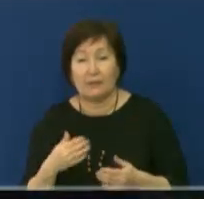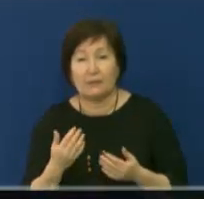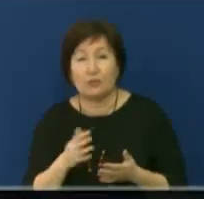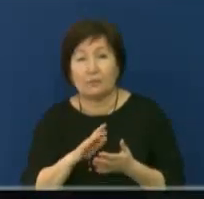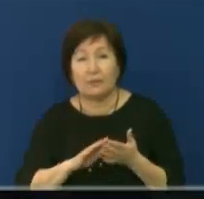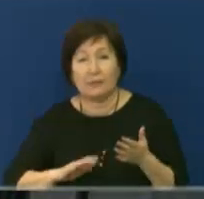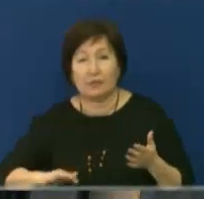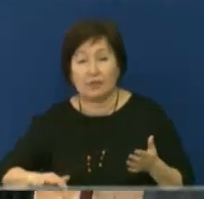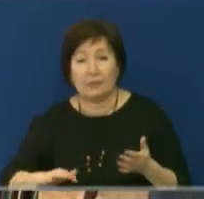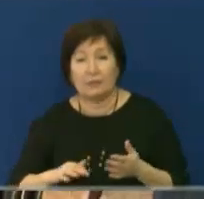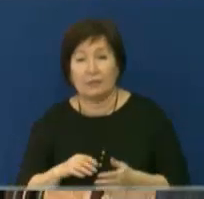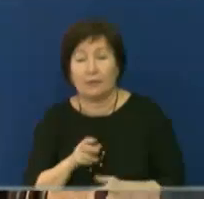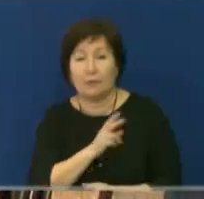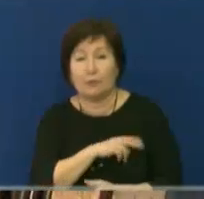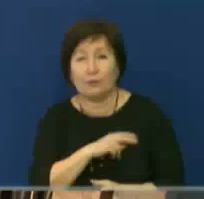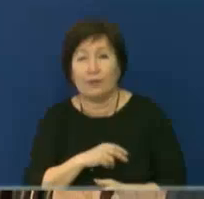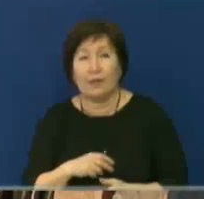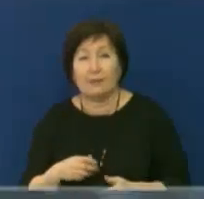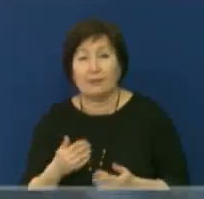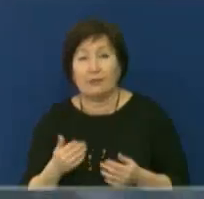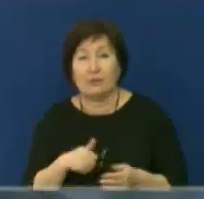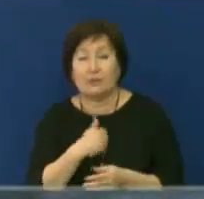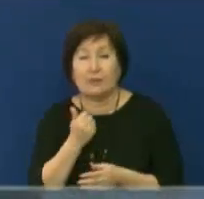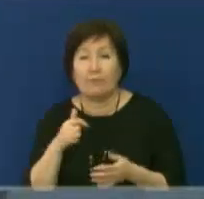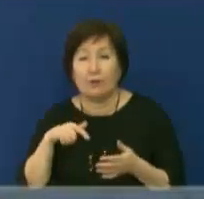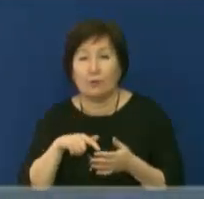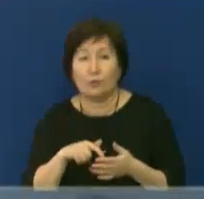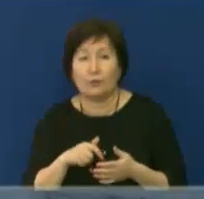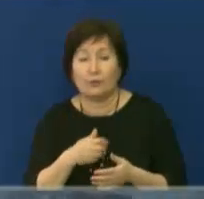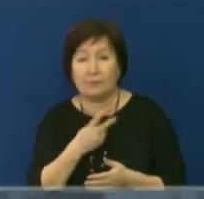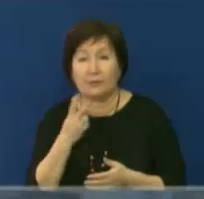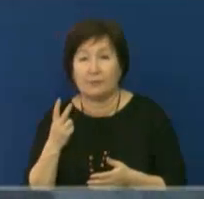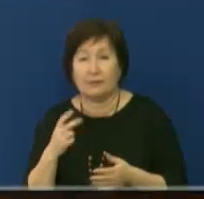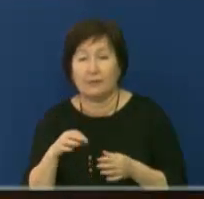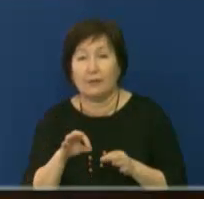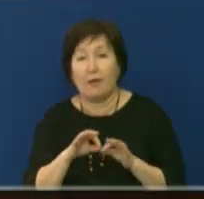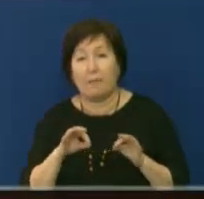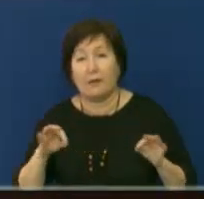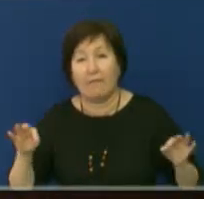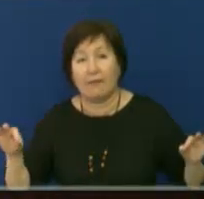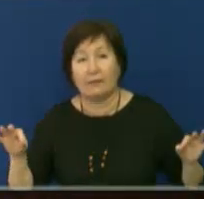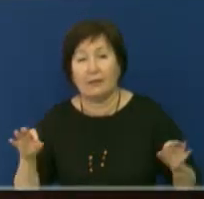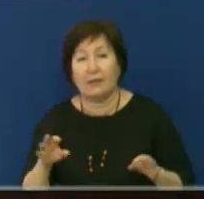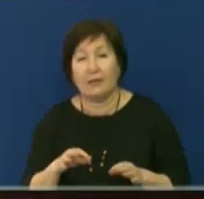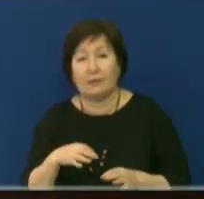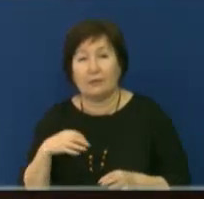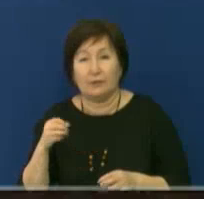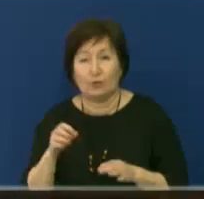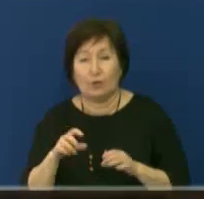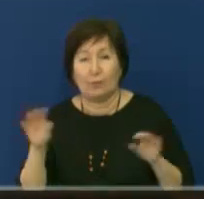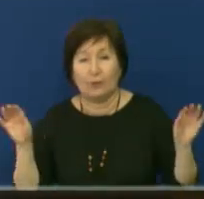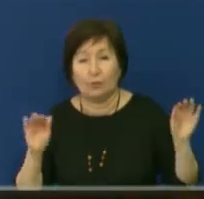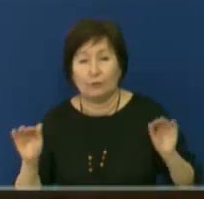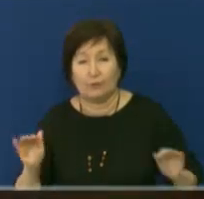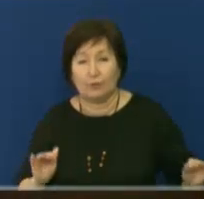Бақытжан Баяхметов жарықтандыруға қажетті жабдықтарды, сымдар мен шамдардың сапасын тексерді. Сондай-ақ диспетчерлік орталықтың